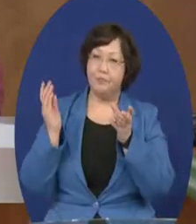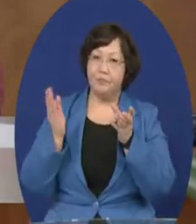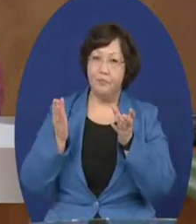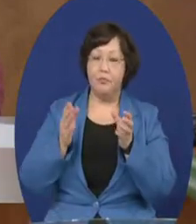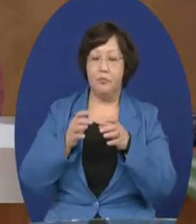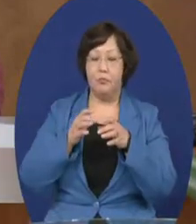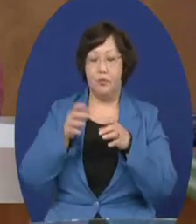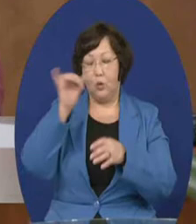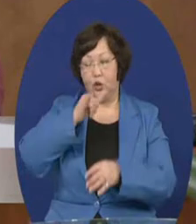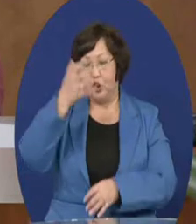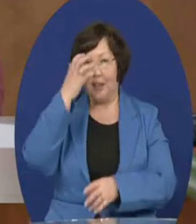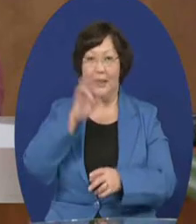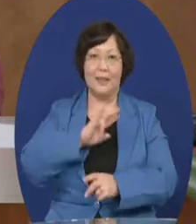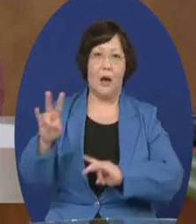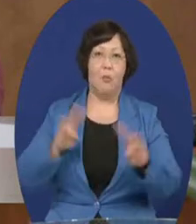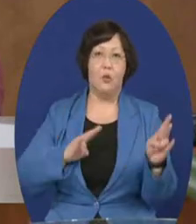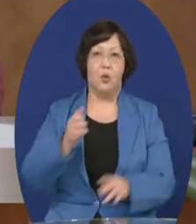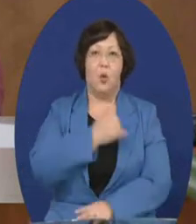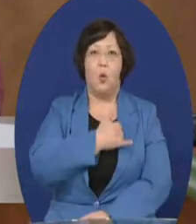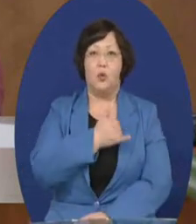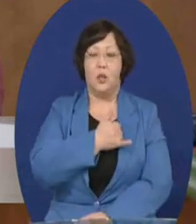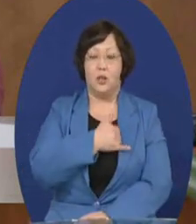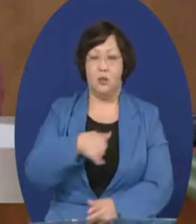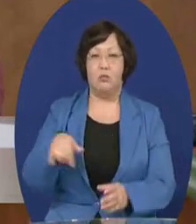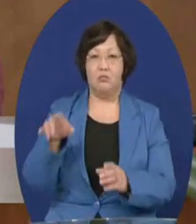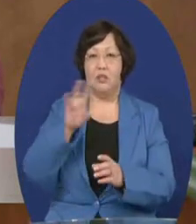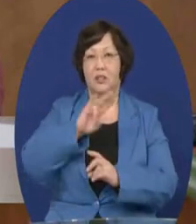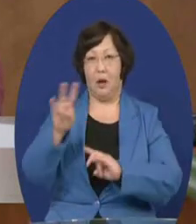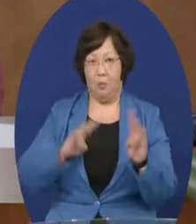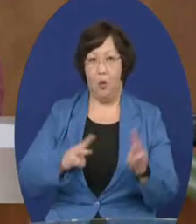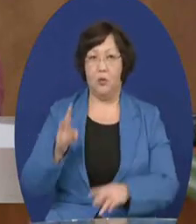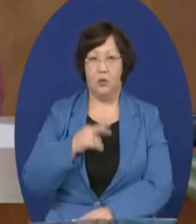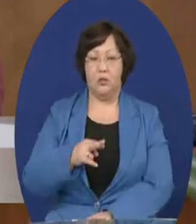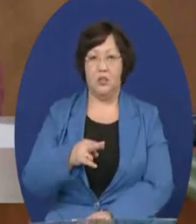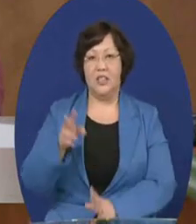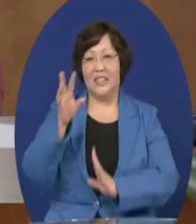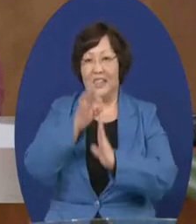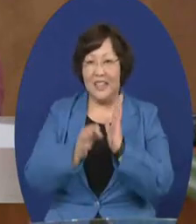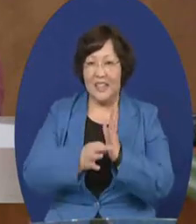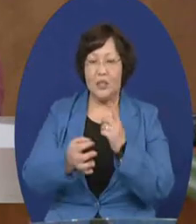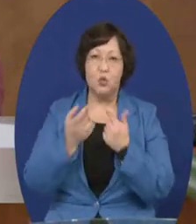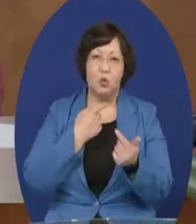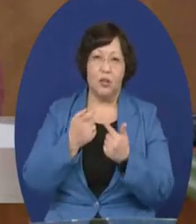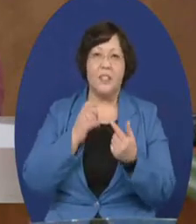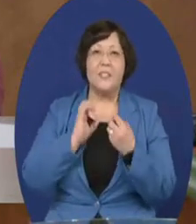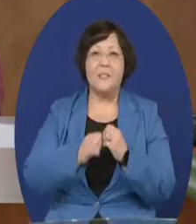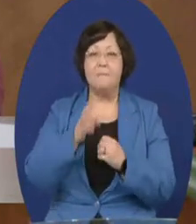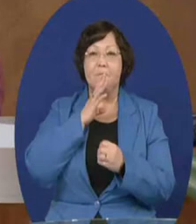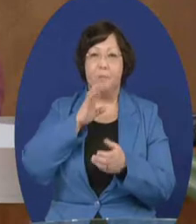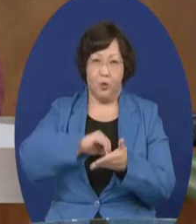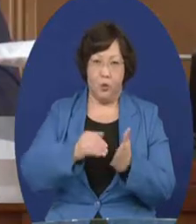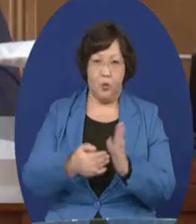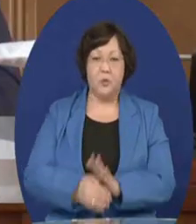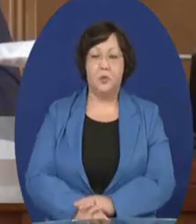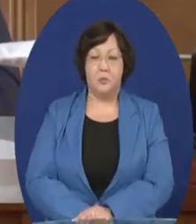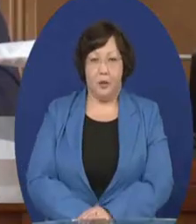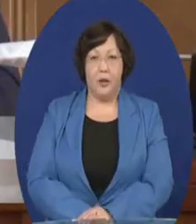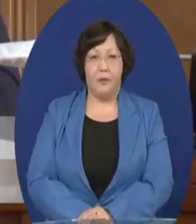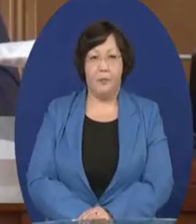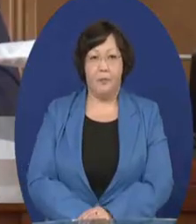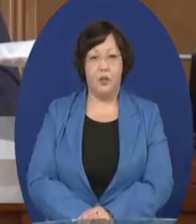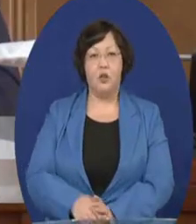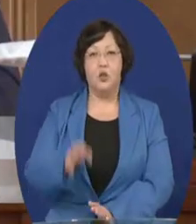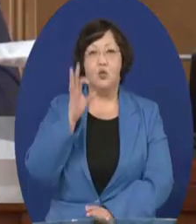төрийн намуудын удирдлагуудын төвшөнд намуудын төвшөнд одоо хилэлцүүлэг бас хийнэ гэсэн ийм төлөвлөгөөтэй байгаа.